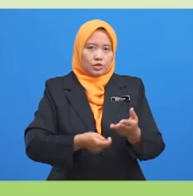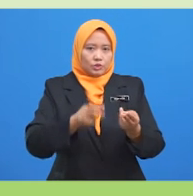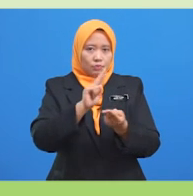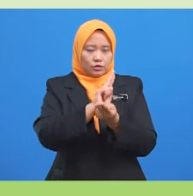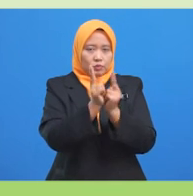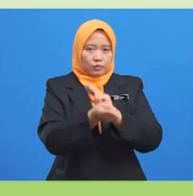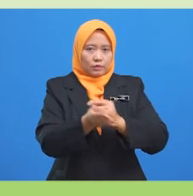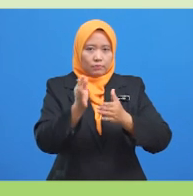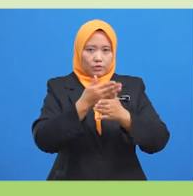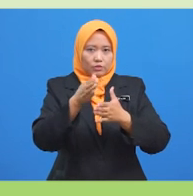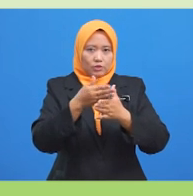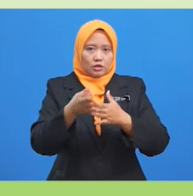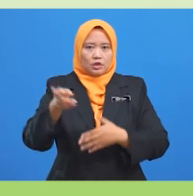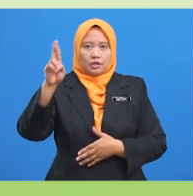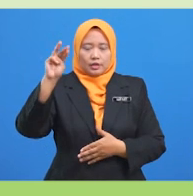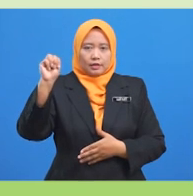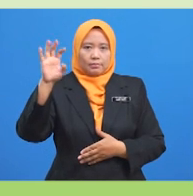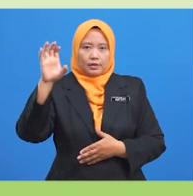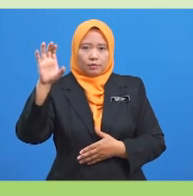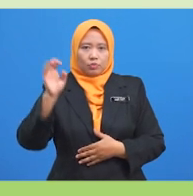RM50,000. Kos tetap ialah